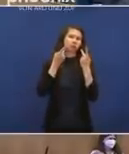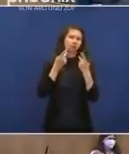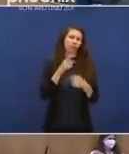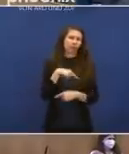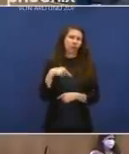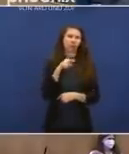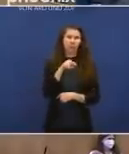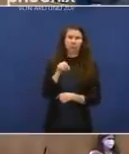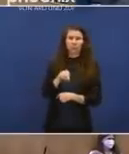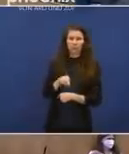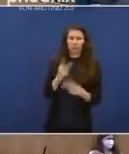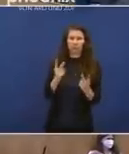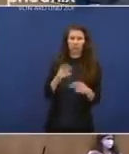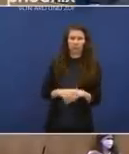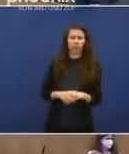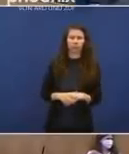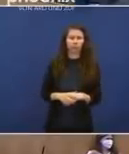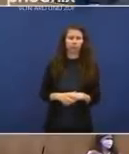Herr Jung.